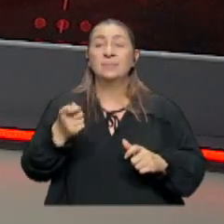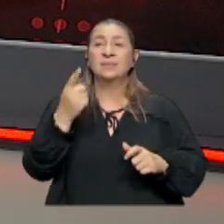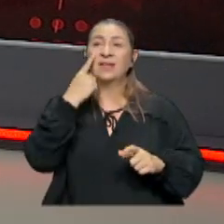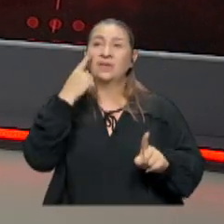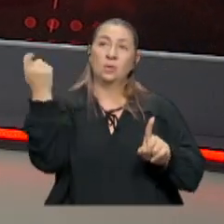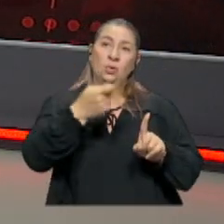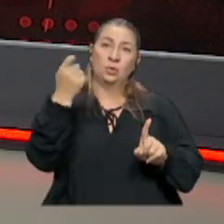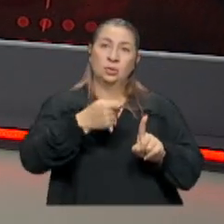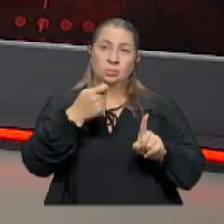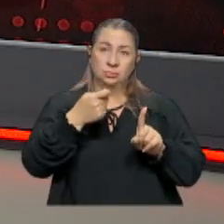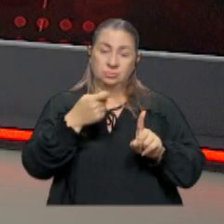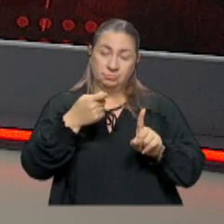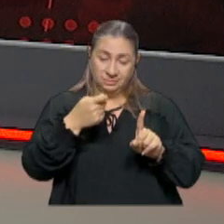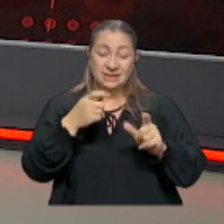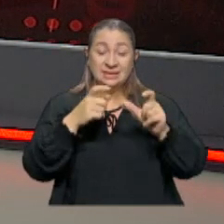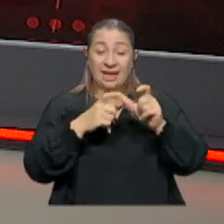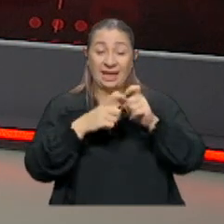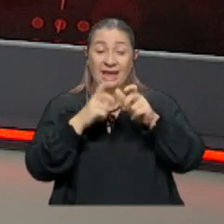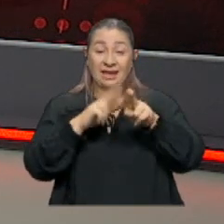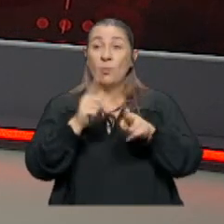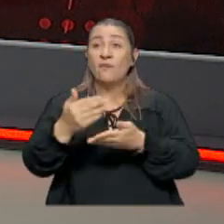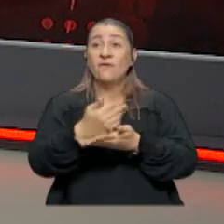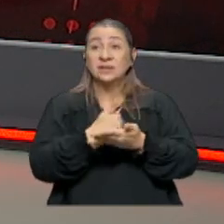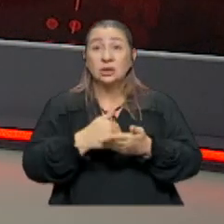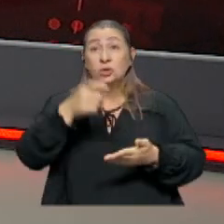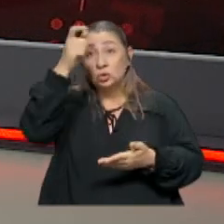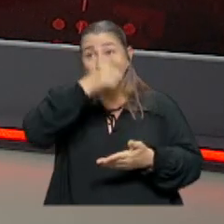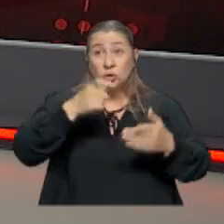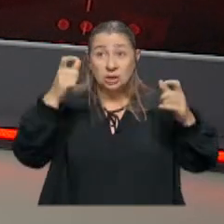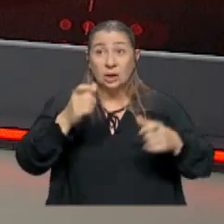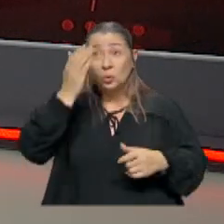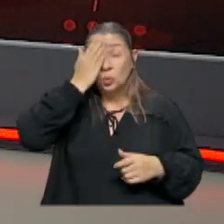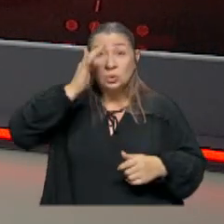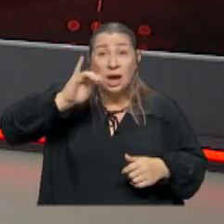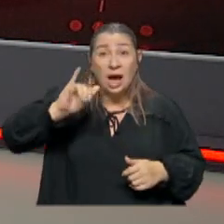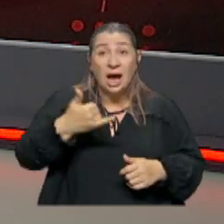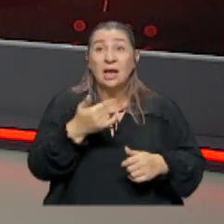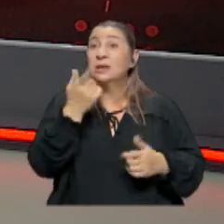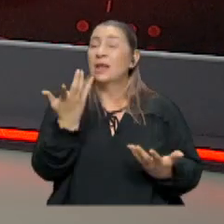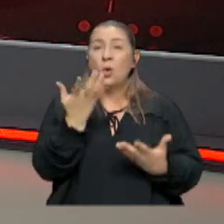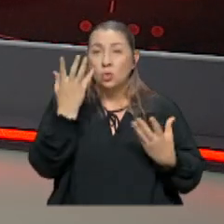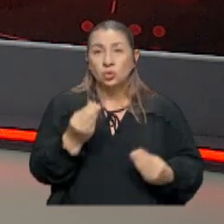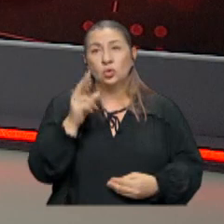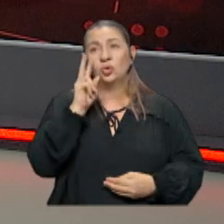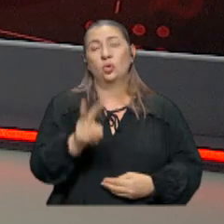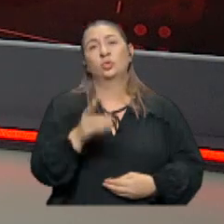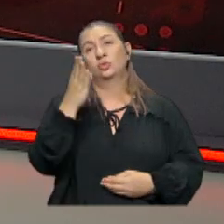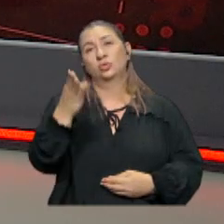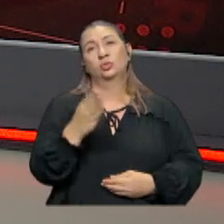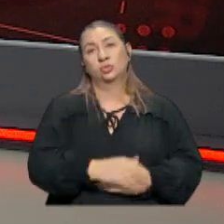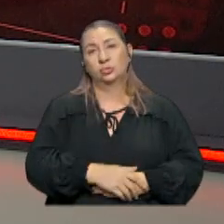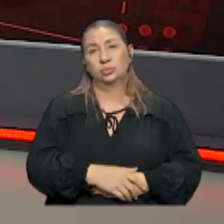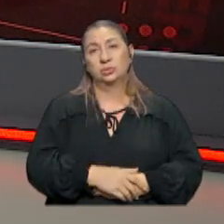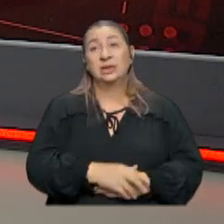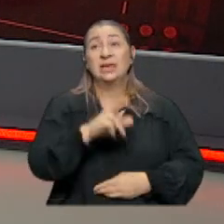devlet tarafından karşılanıyor. SGK'nın bu verisi Türkiye'deki yoksulluğun ulaştığı boyutu da gözler önüne sermiş